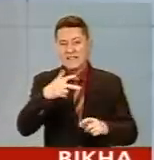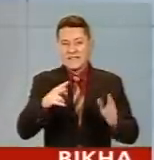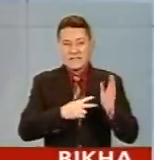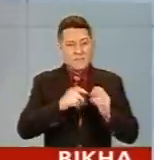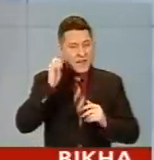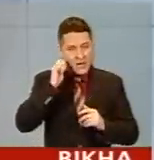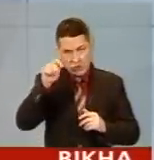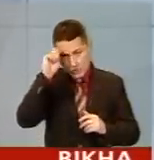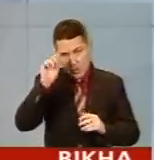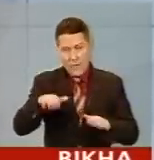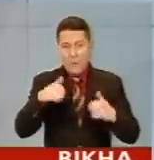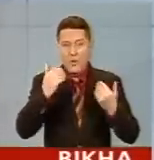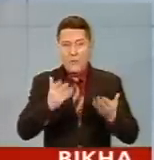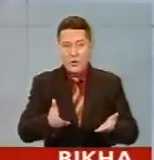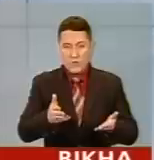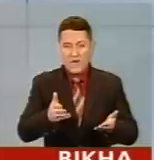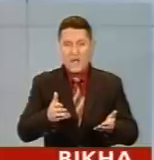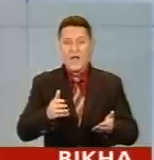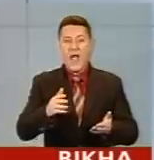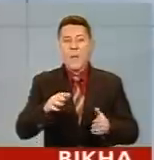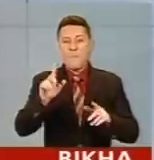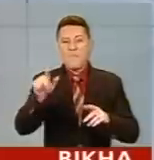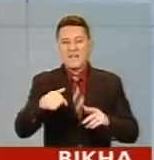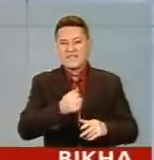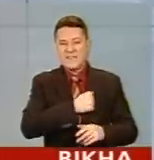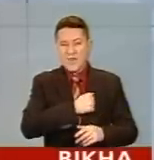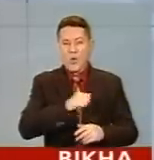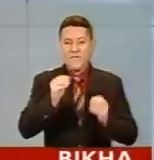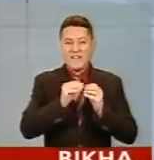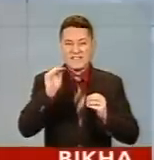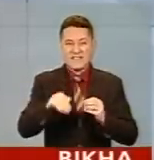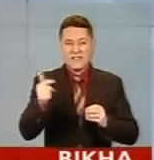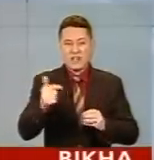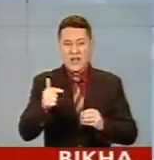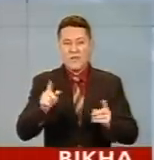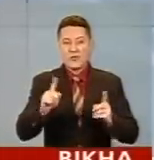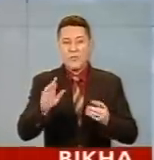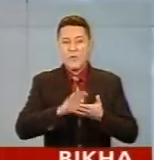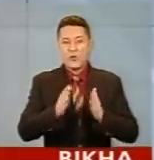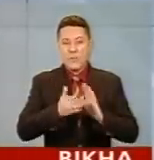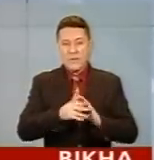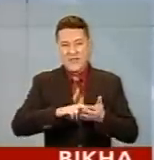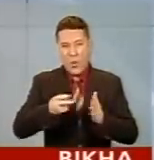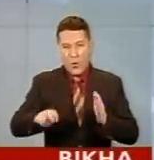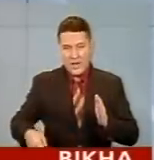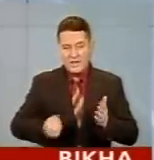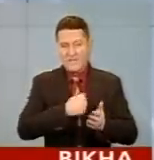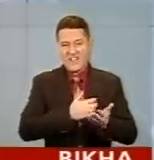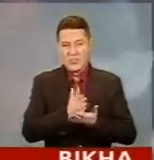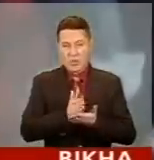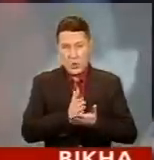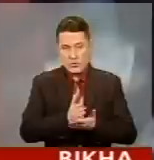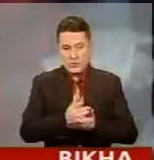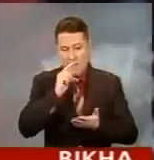37-річний чоловік пропонував призовникові майже 10 тисяч гривень, аби допомогти ухилитися від служби. Натомість